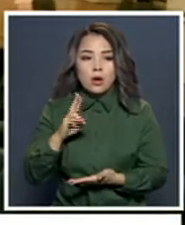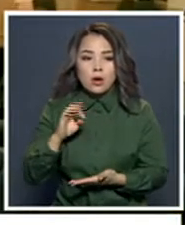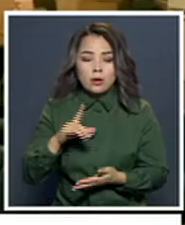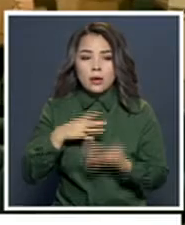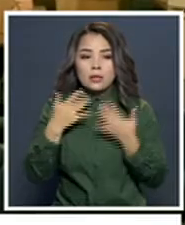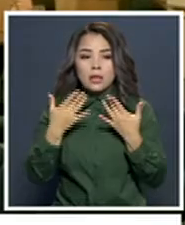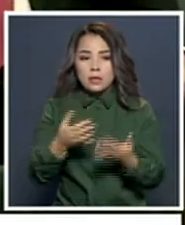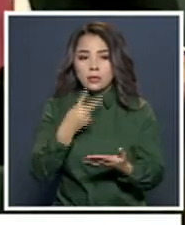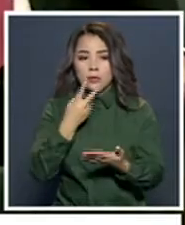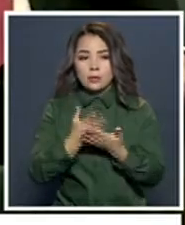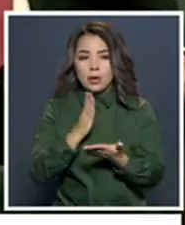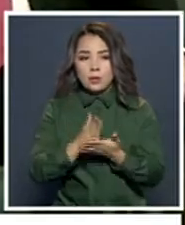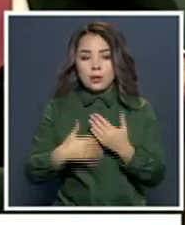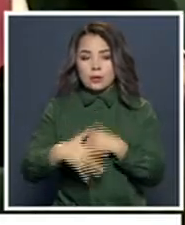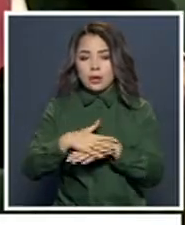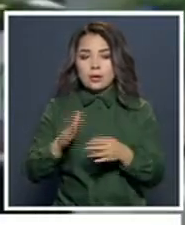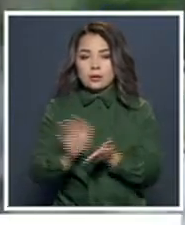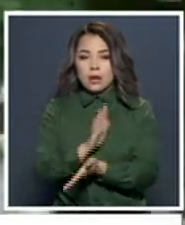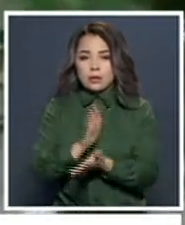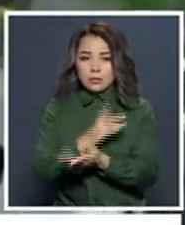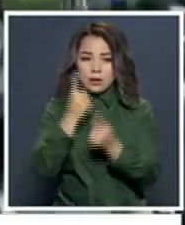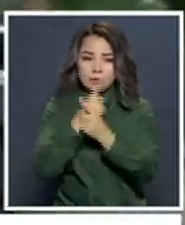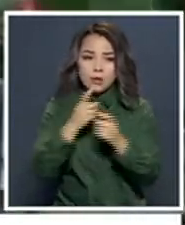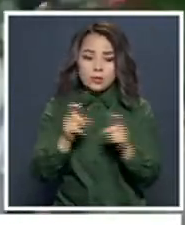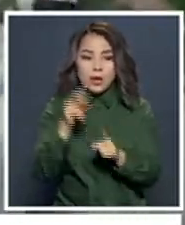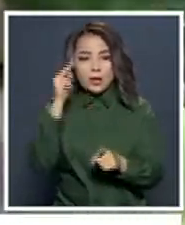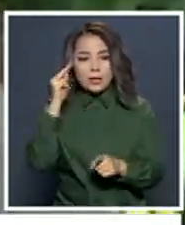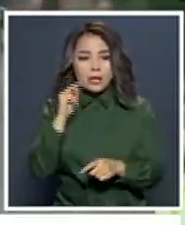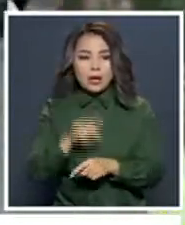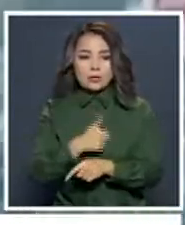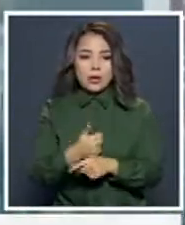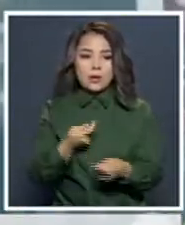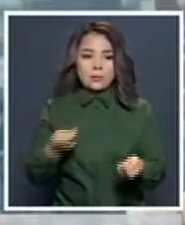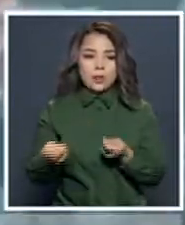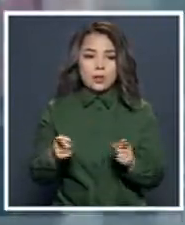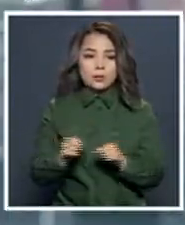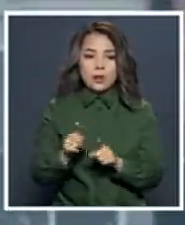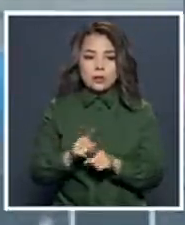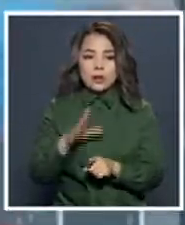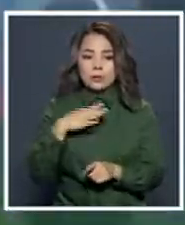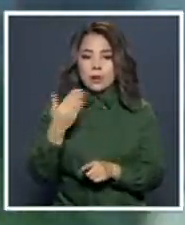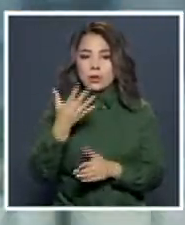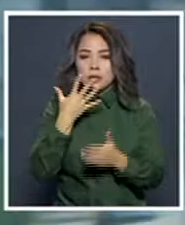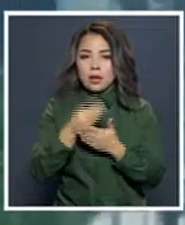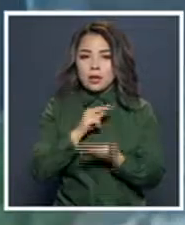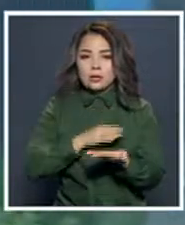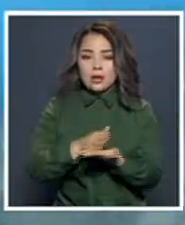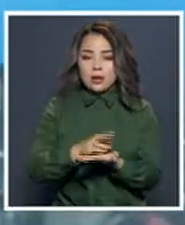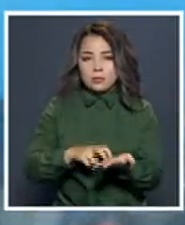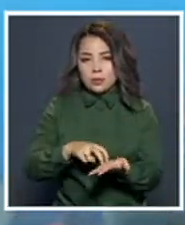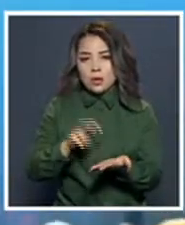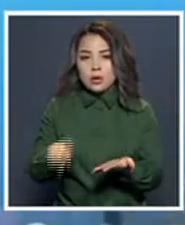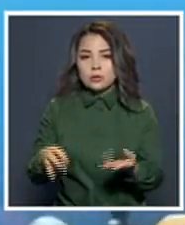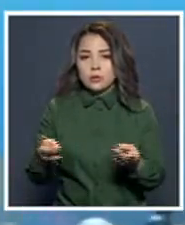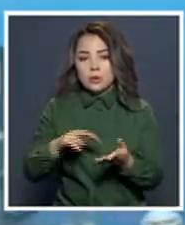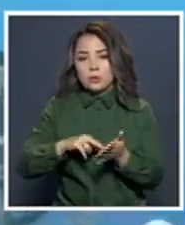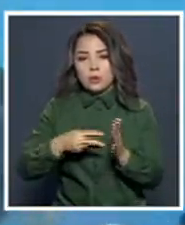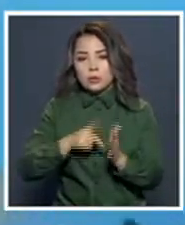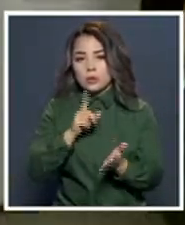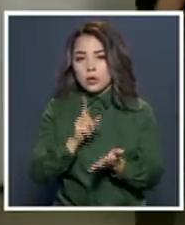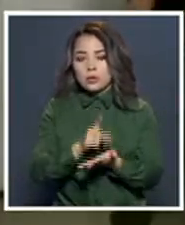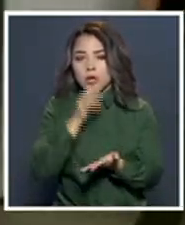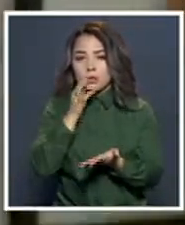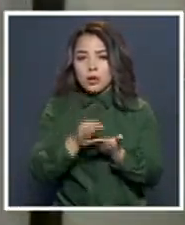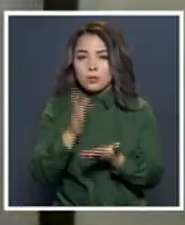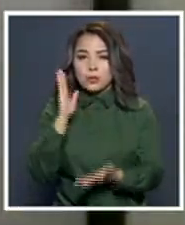етті. Financial Times газетінің хабарлауынша, енді Қытай билігі бұл оқиғалардан кейін Кэрри Ламды қызметтен босатуды ойластыра